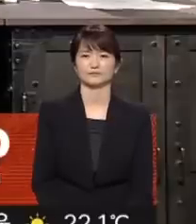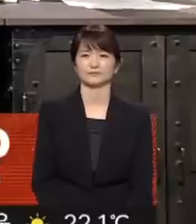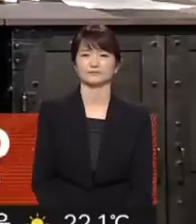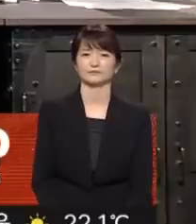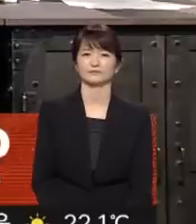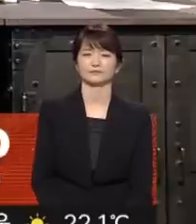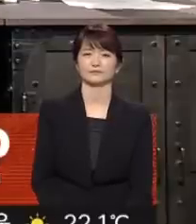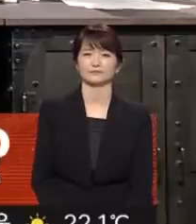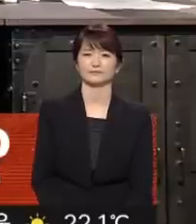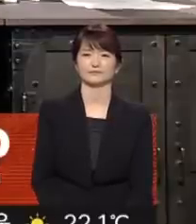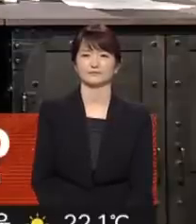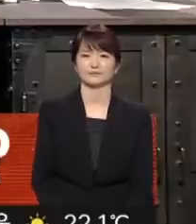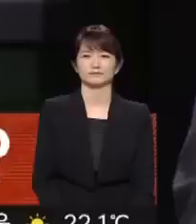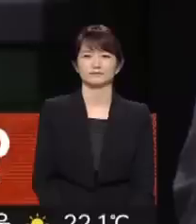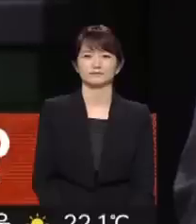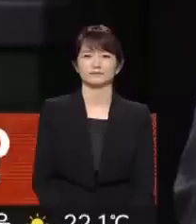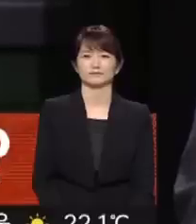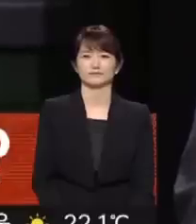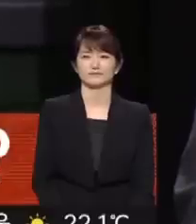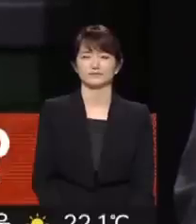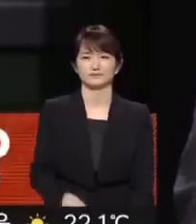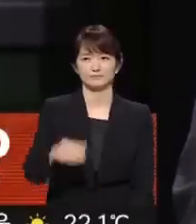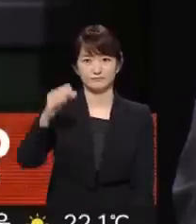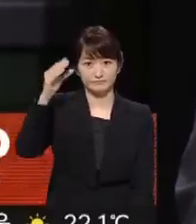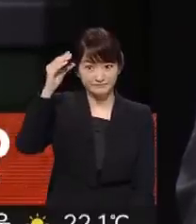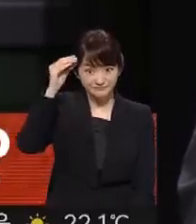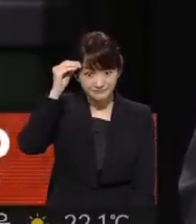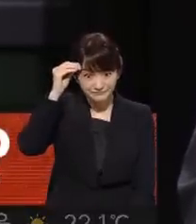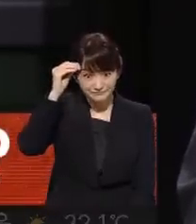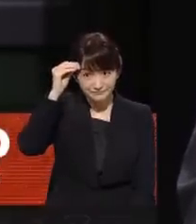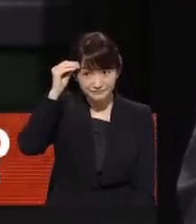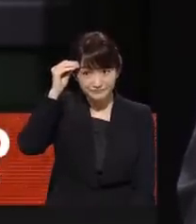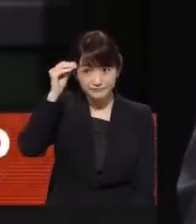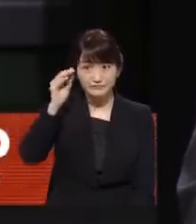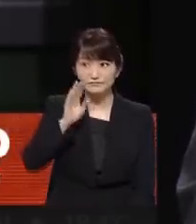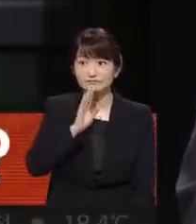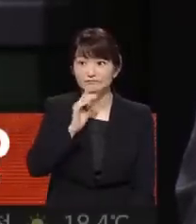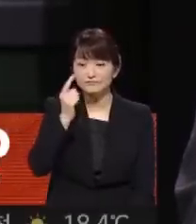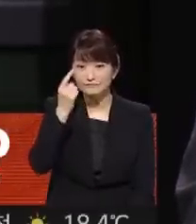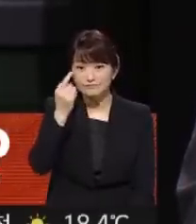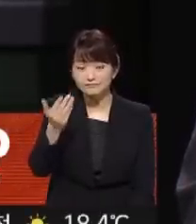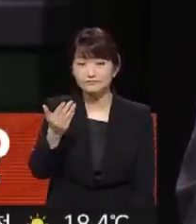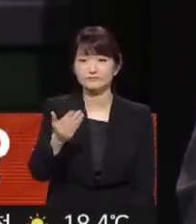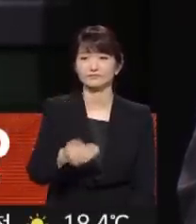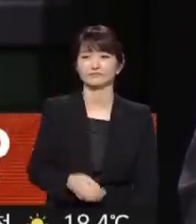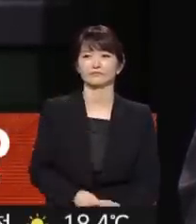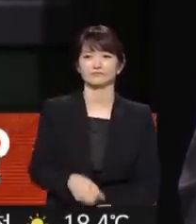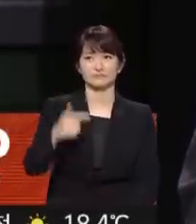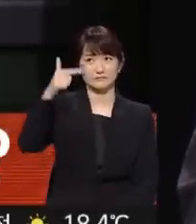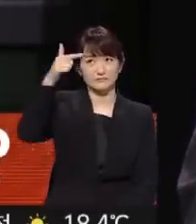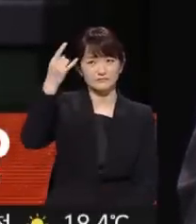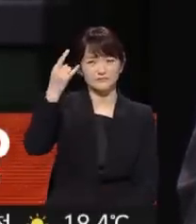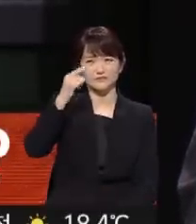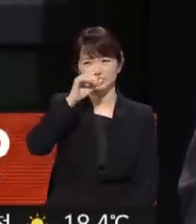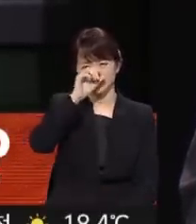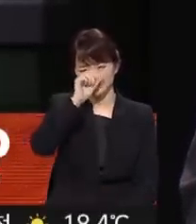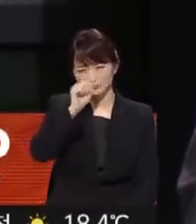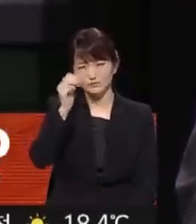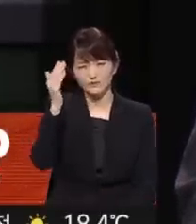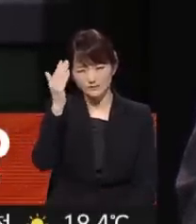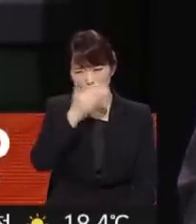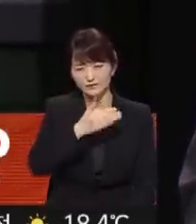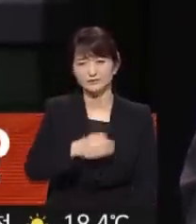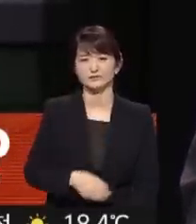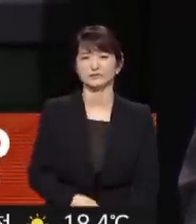반응 보여주셨어요. 일단 명익님은요 백치 미가 맞나요라고 말씀하셨고요. 나무고양이님 뇌가 너무 순수했네 하셨습니다.